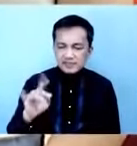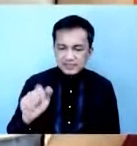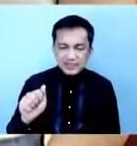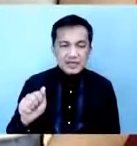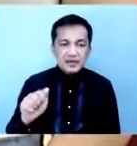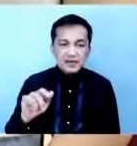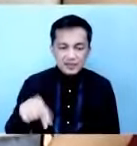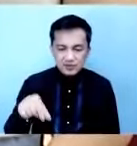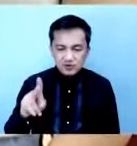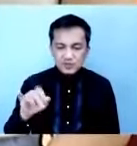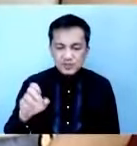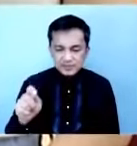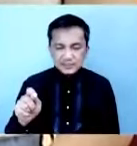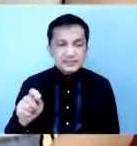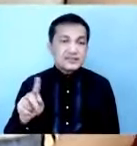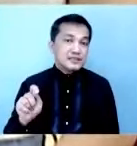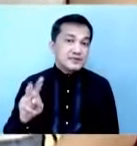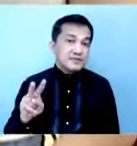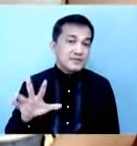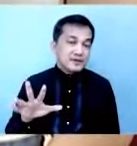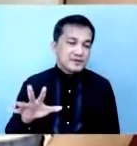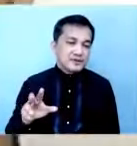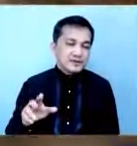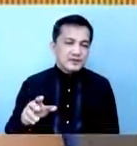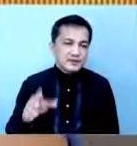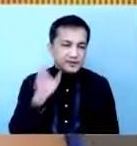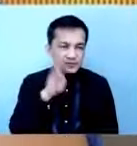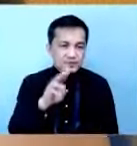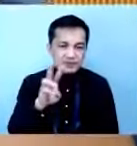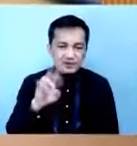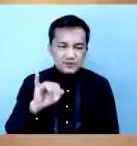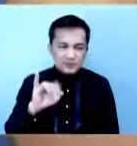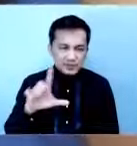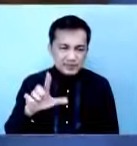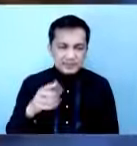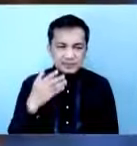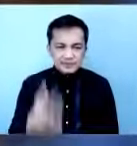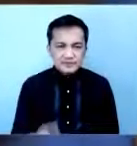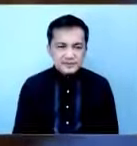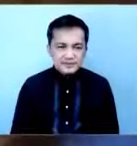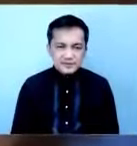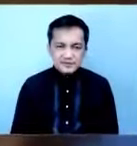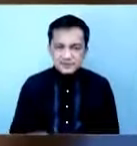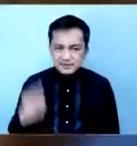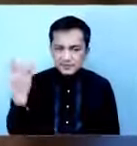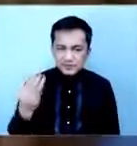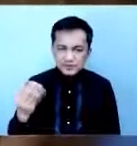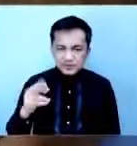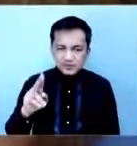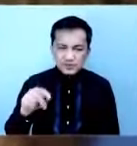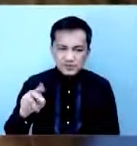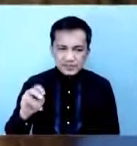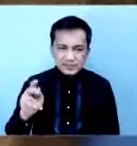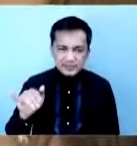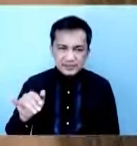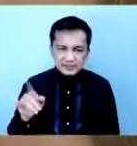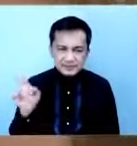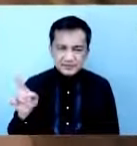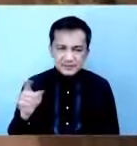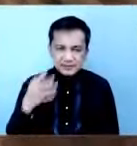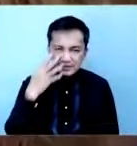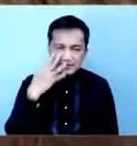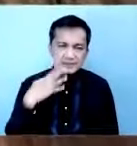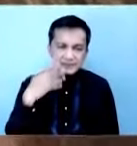Ventures, sa TV5. Kuya Will, maraming salamat po. Ang Reyna Batanggenyang si Quinay hindi napigilang